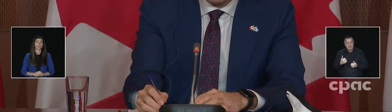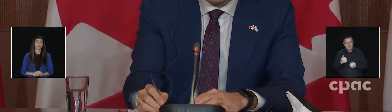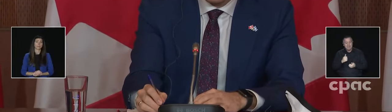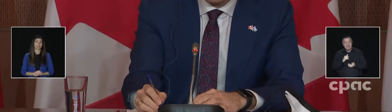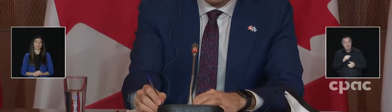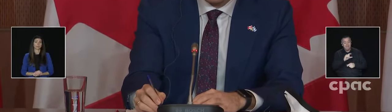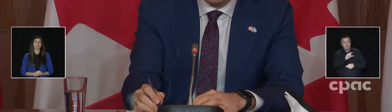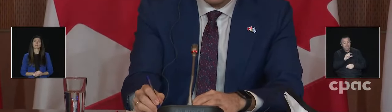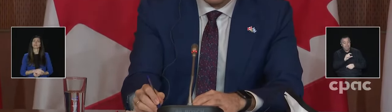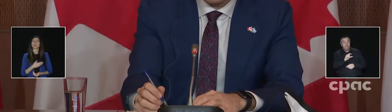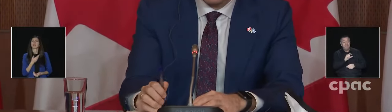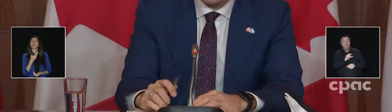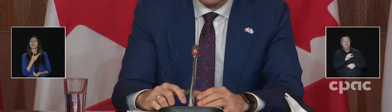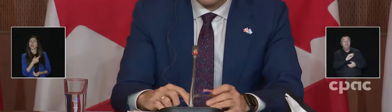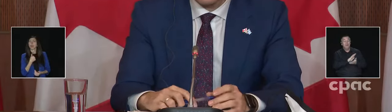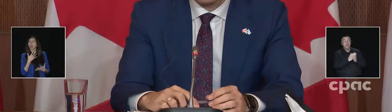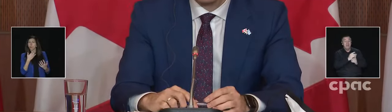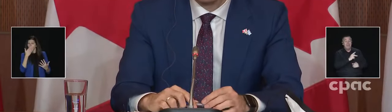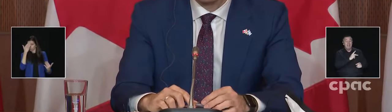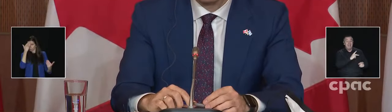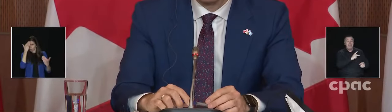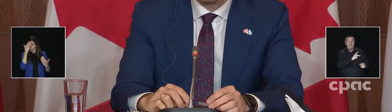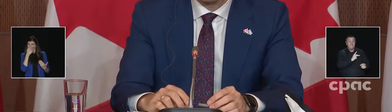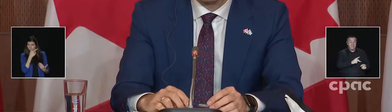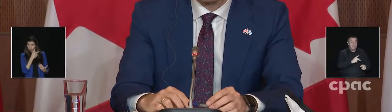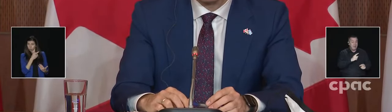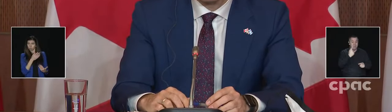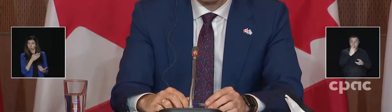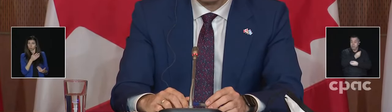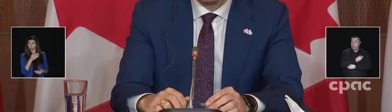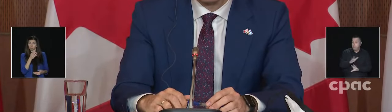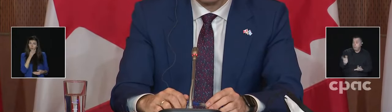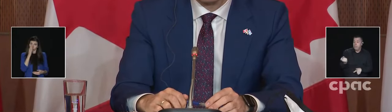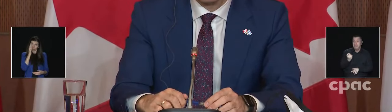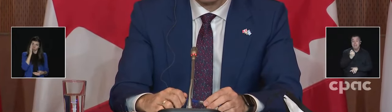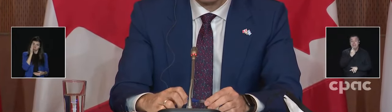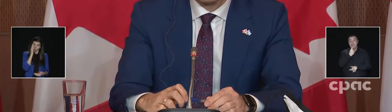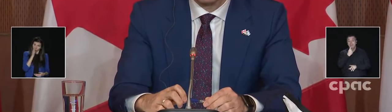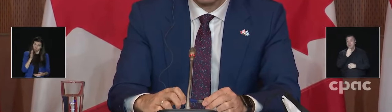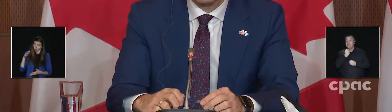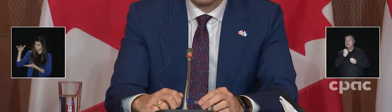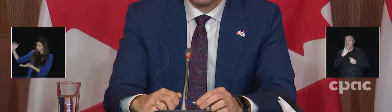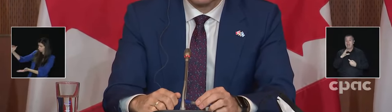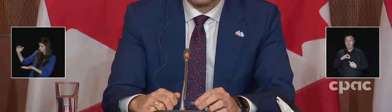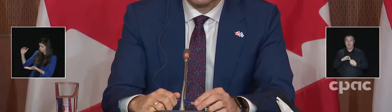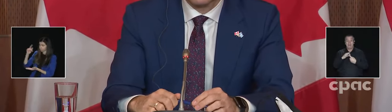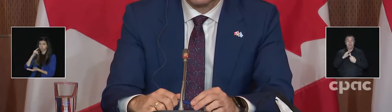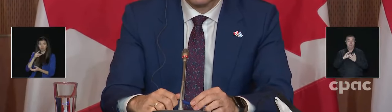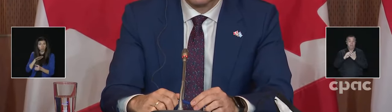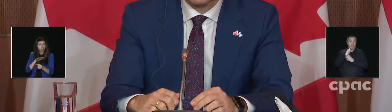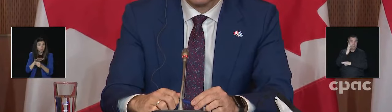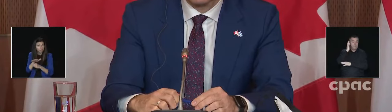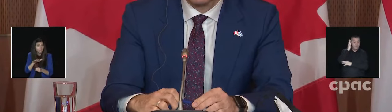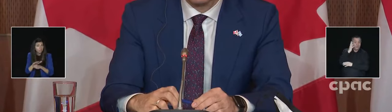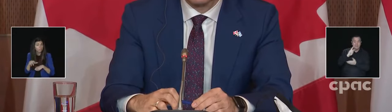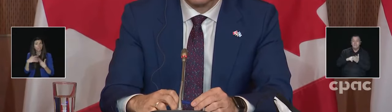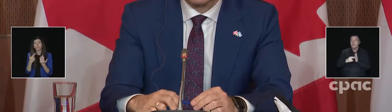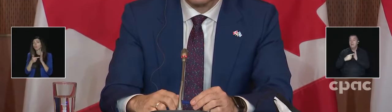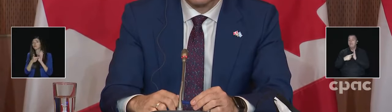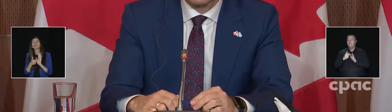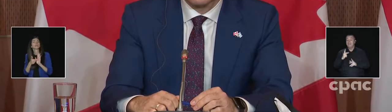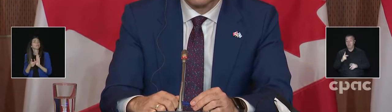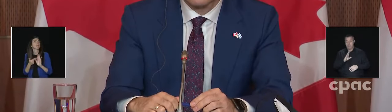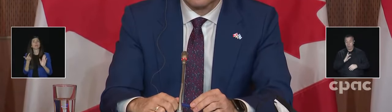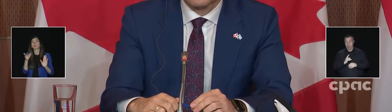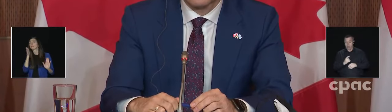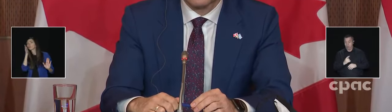Pfizer pour en faire une distribution à n'importe qui, là, sans prioriser? C'est-à-dire qu'une personne qui, par exemple, développe